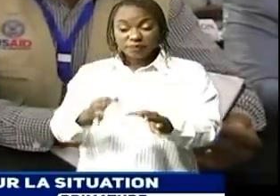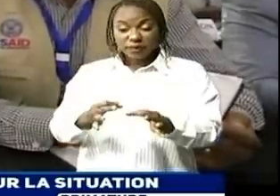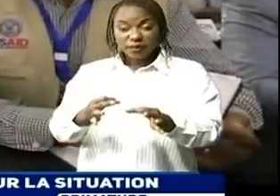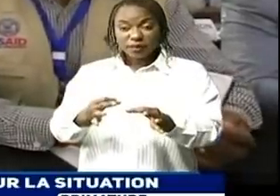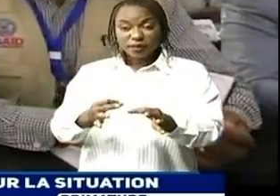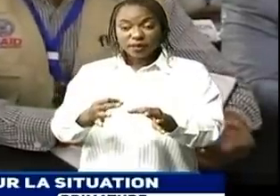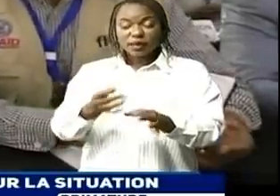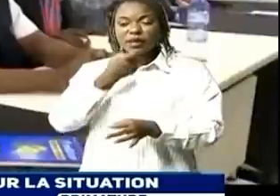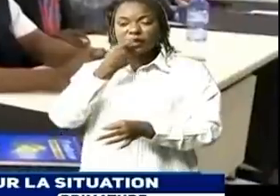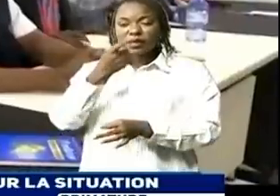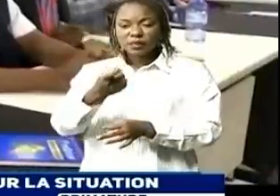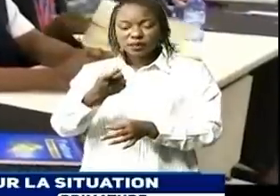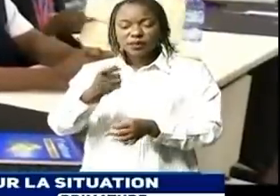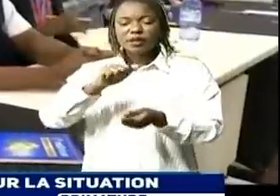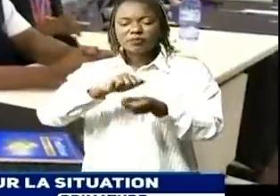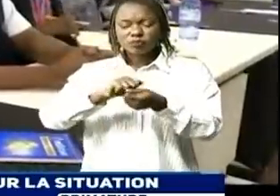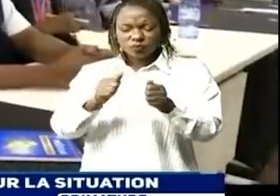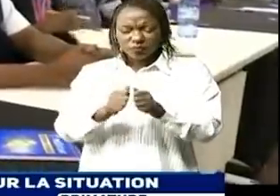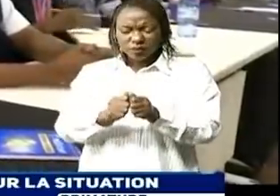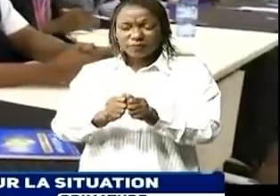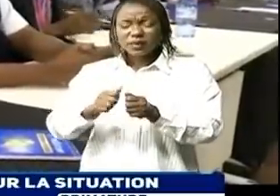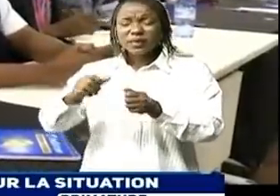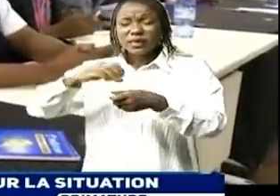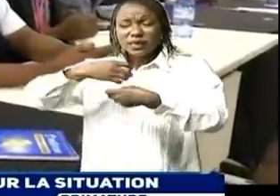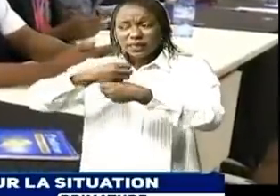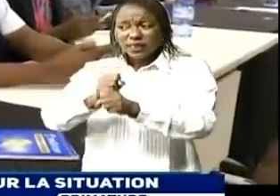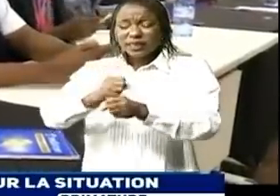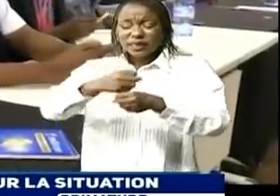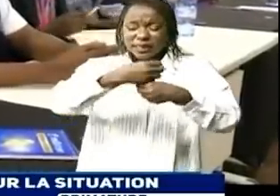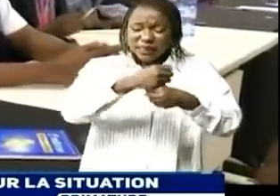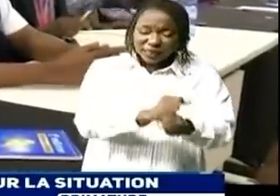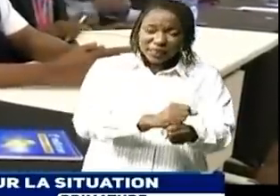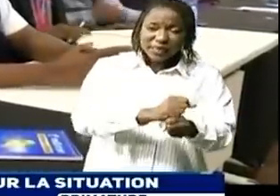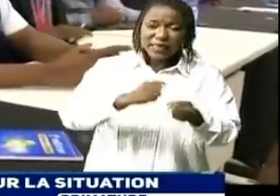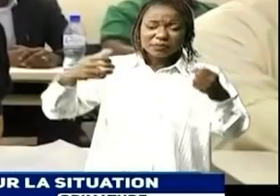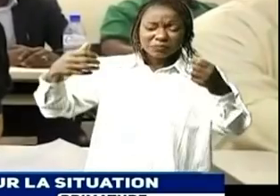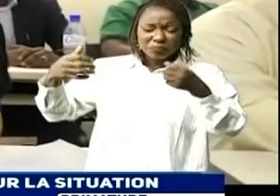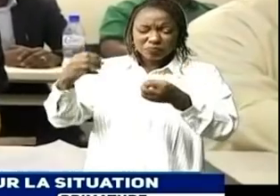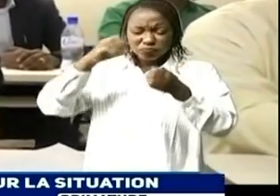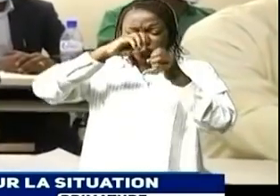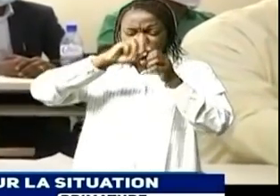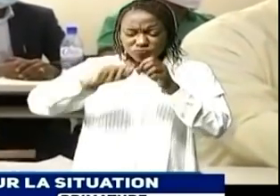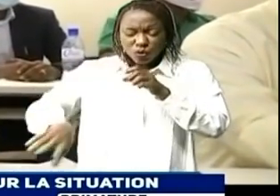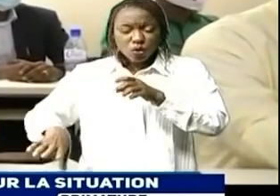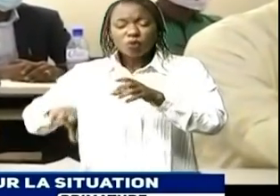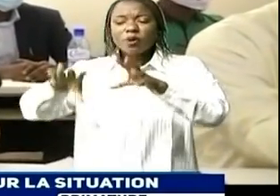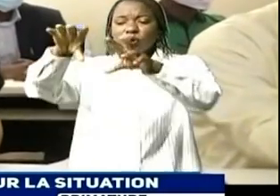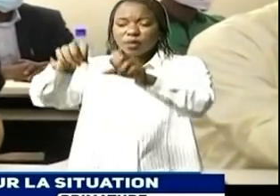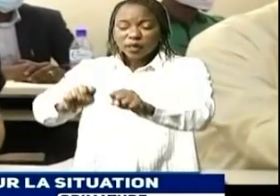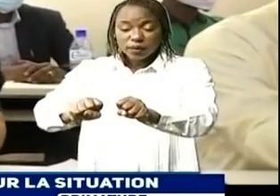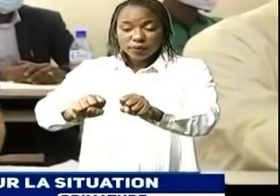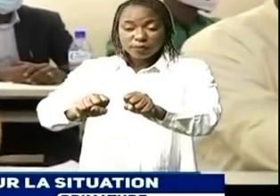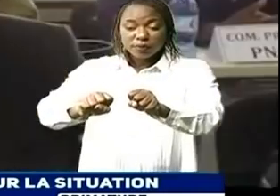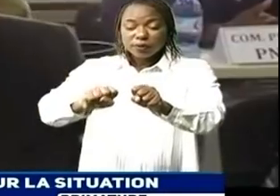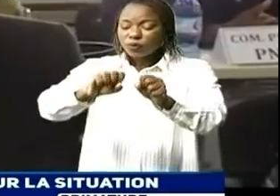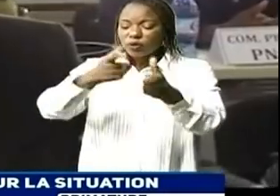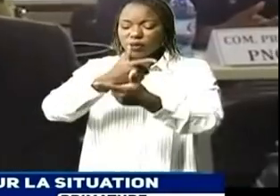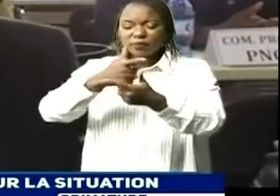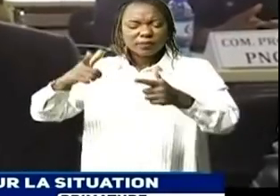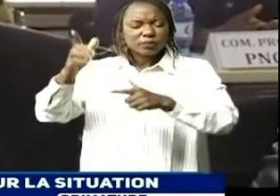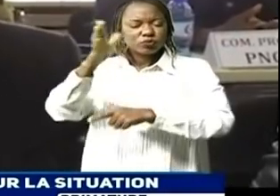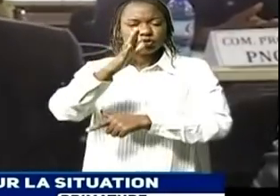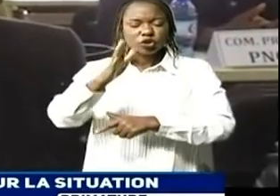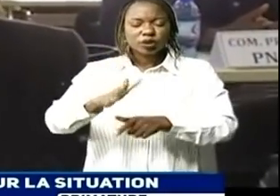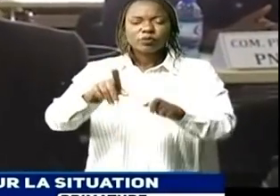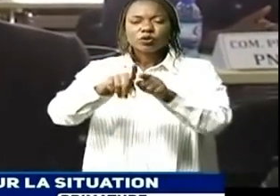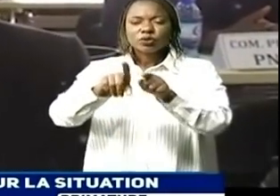martelé, les auteurs des massacres et des détournements de soldes des militaires ne resteront pas impunis. La présence de la